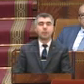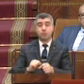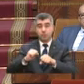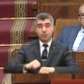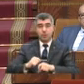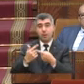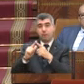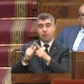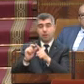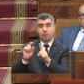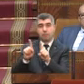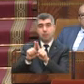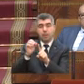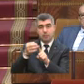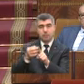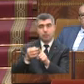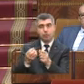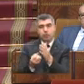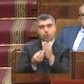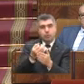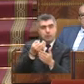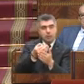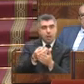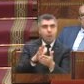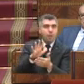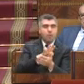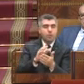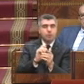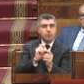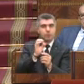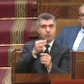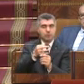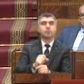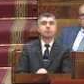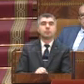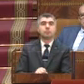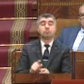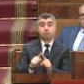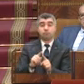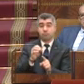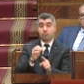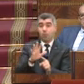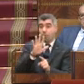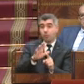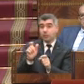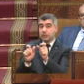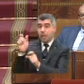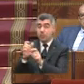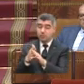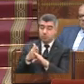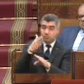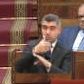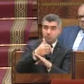بهدف تجويد الخدمات المعلوماتية وتطوير منظومتها وآلياتها بشكل يكفل للمرتفقين